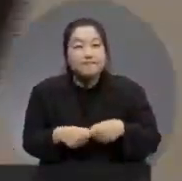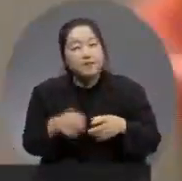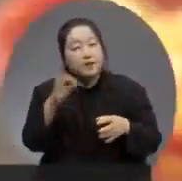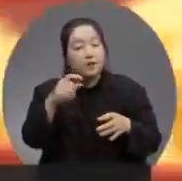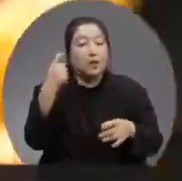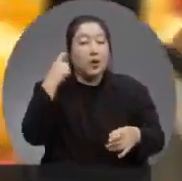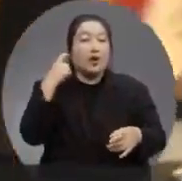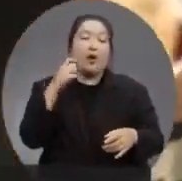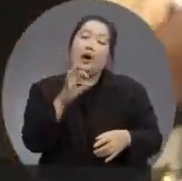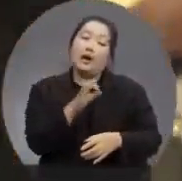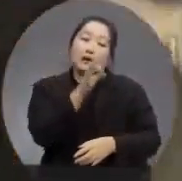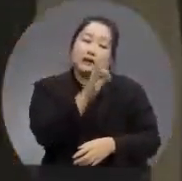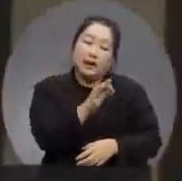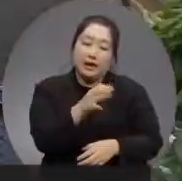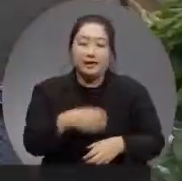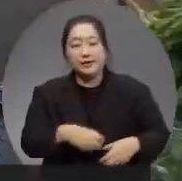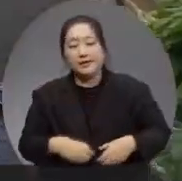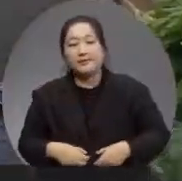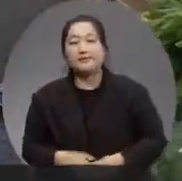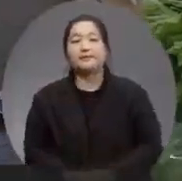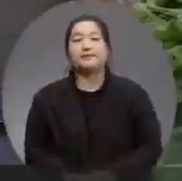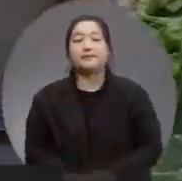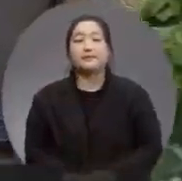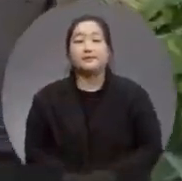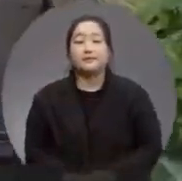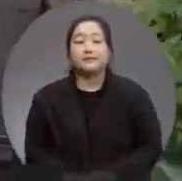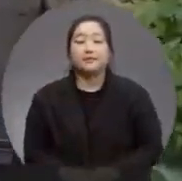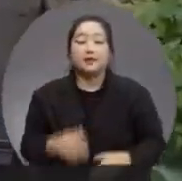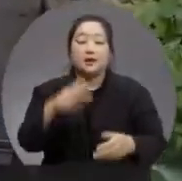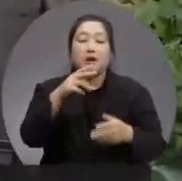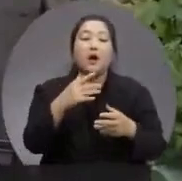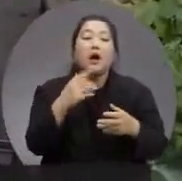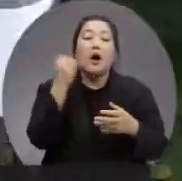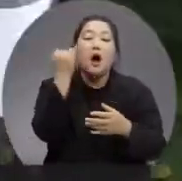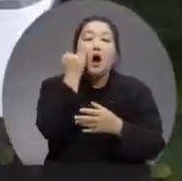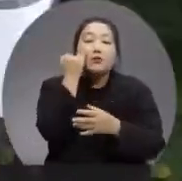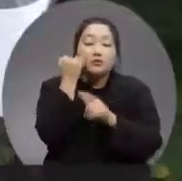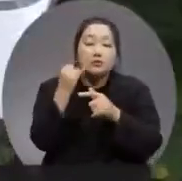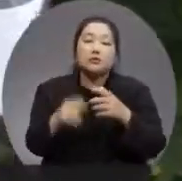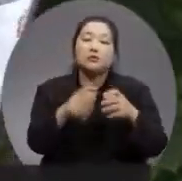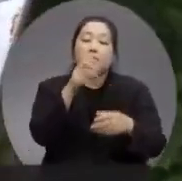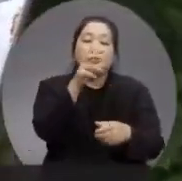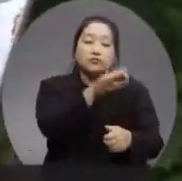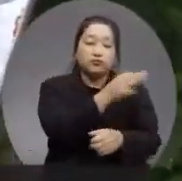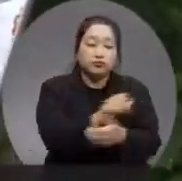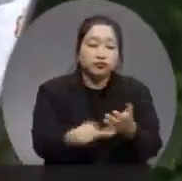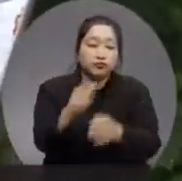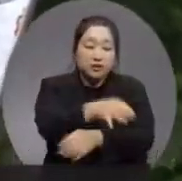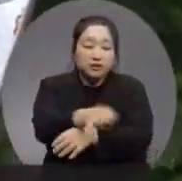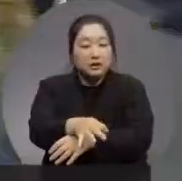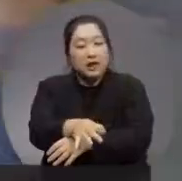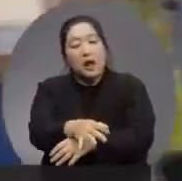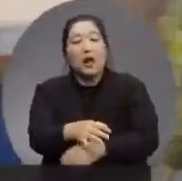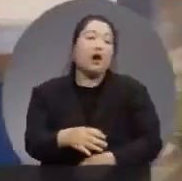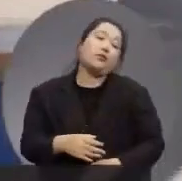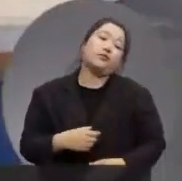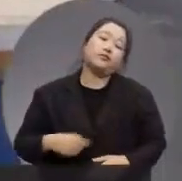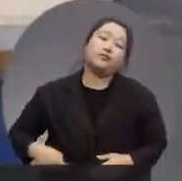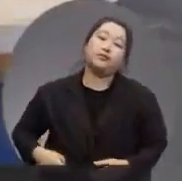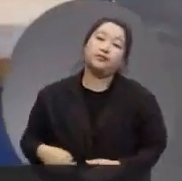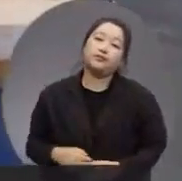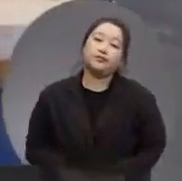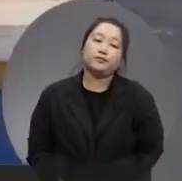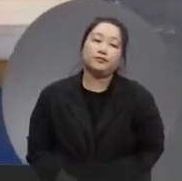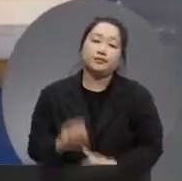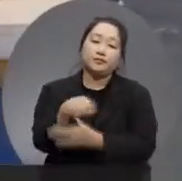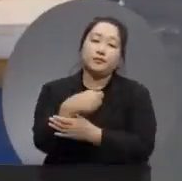쉽게 집어들지 못합니다. 주부들은 하루하루 장보기가 겁이 날 정도입니다. 놀래요. 왜요?